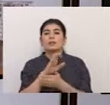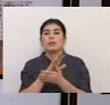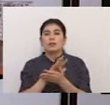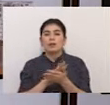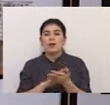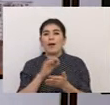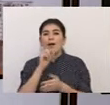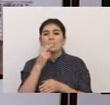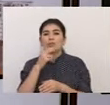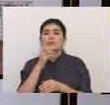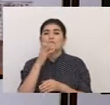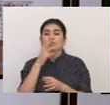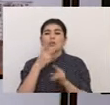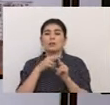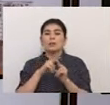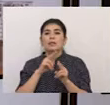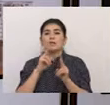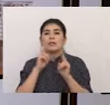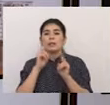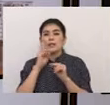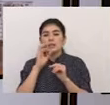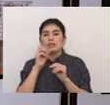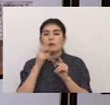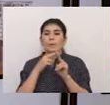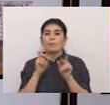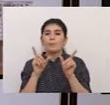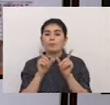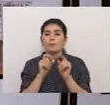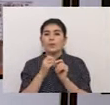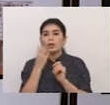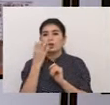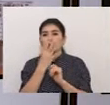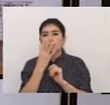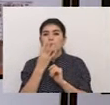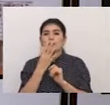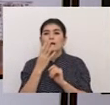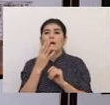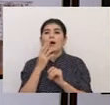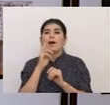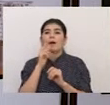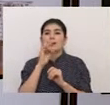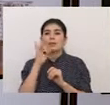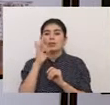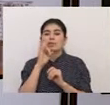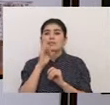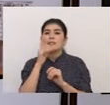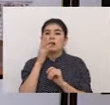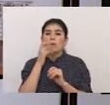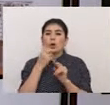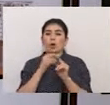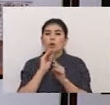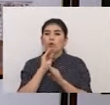esa adi zamon shakli kesimlik ma'nosida kelgan. To'rtinchi gapda qaynar tarkibidagi r zamon